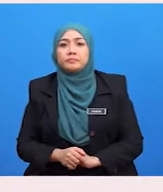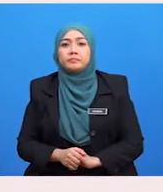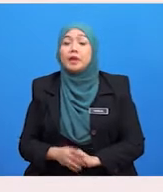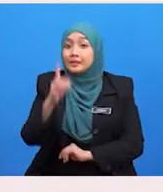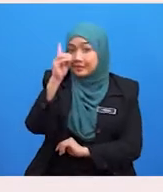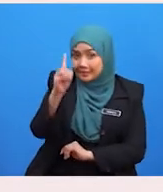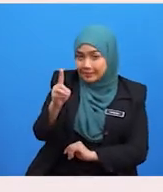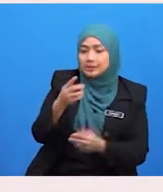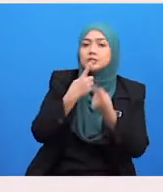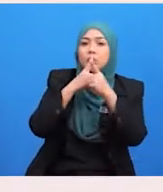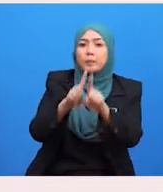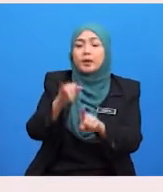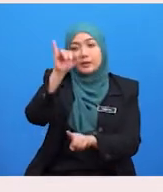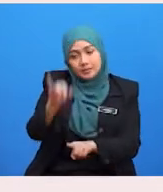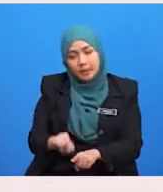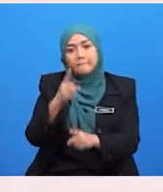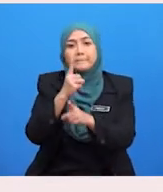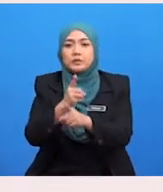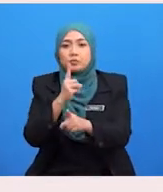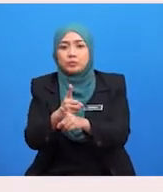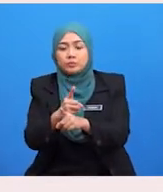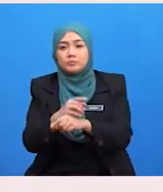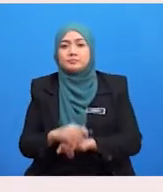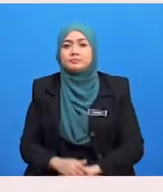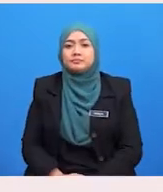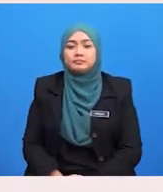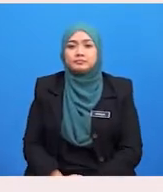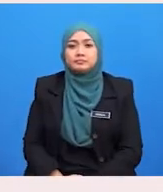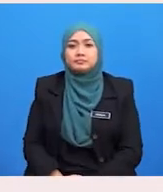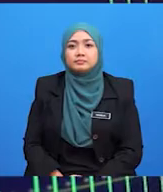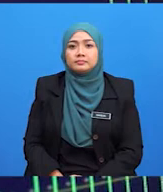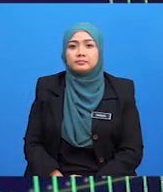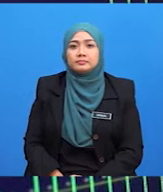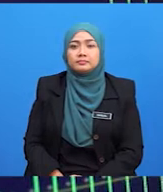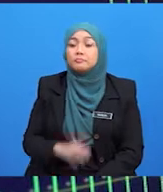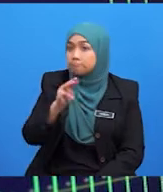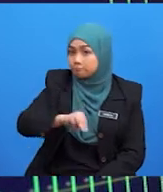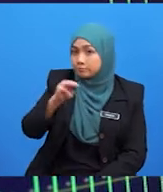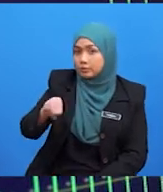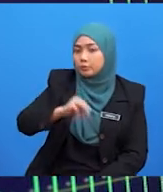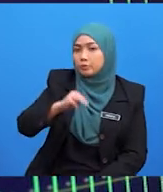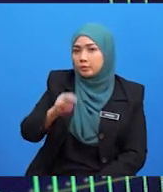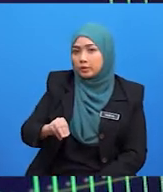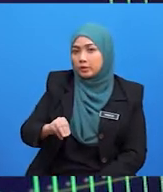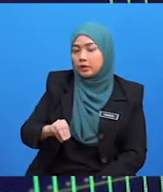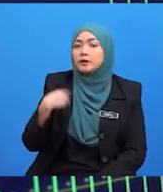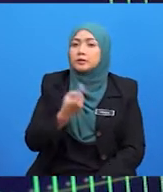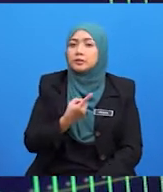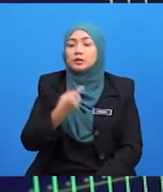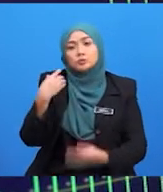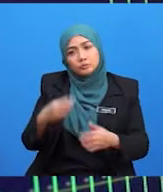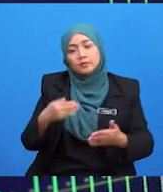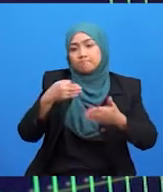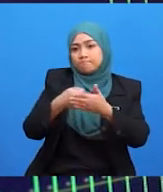betul, murid-murid. Jawapannya ialah D. Baiklah, murid-murid, kita sudah sampai